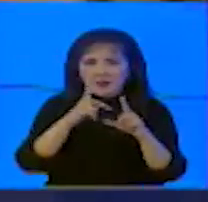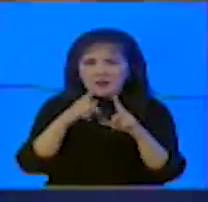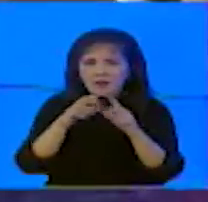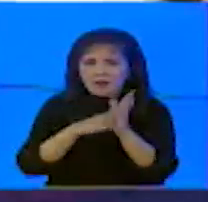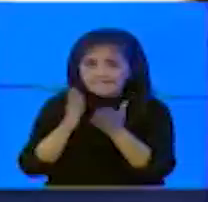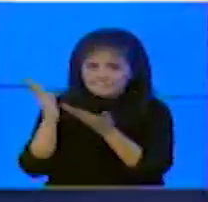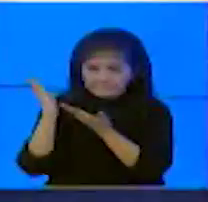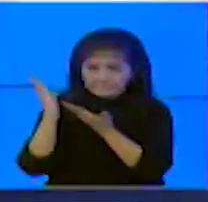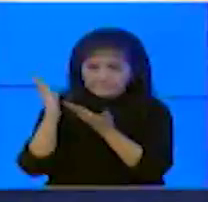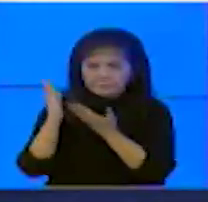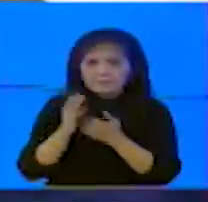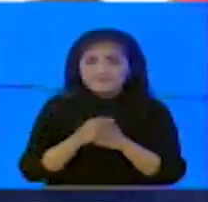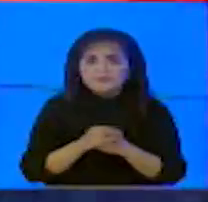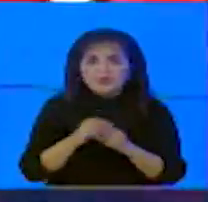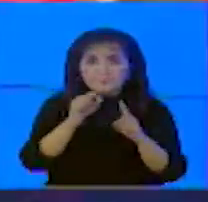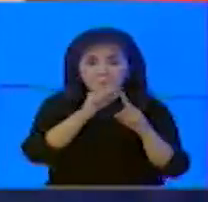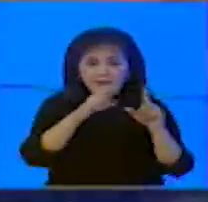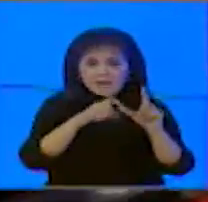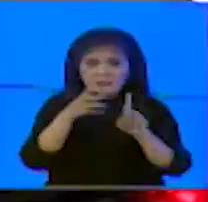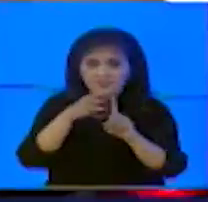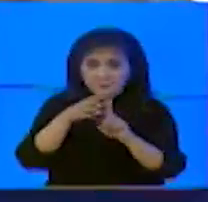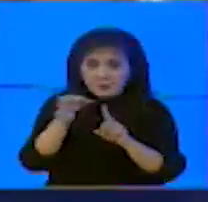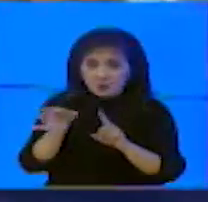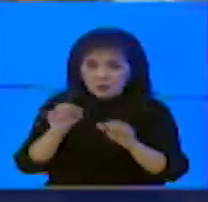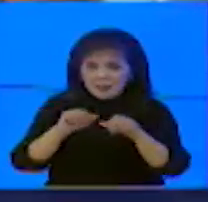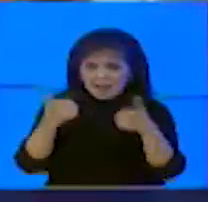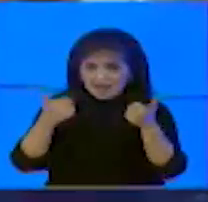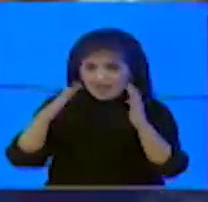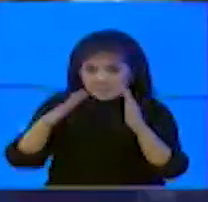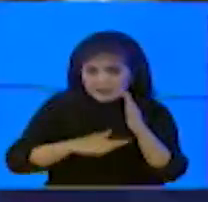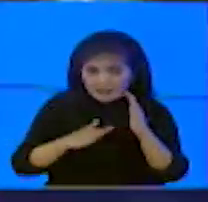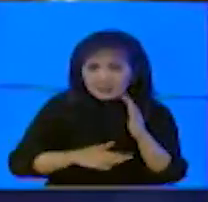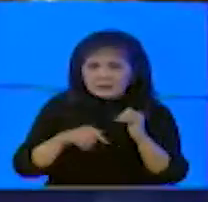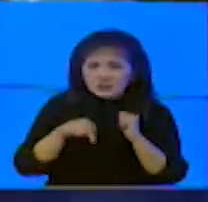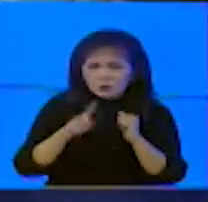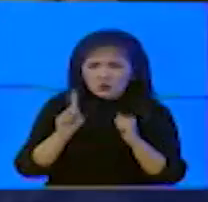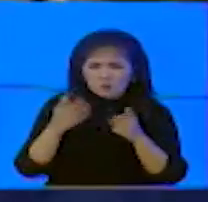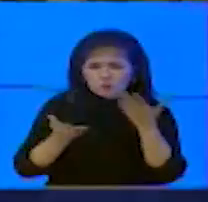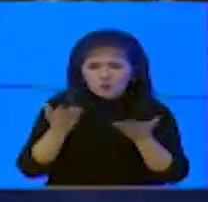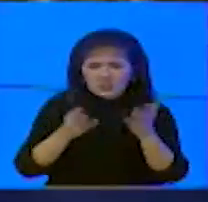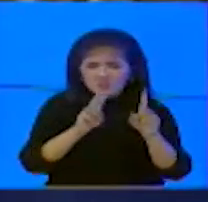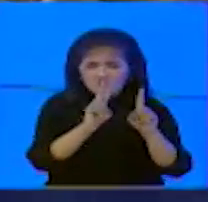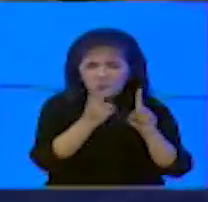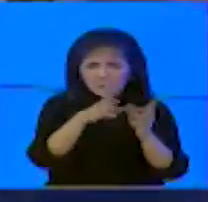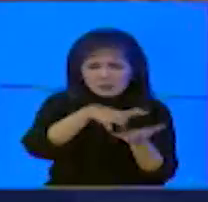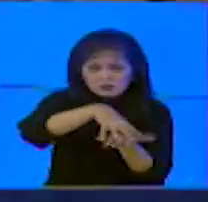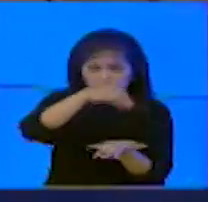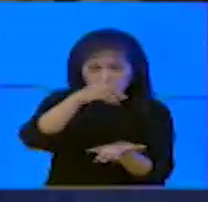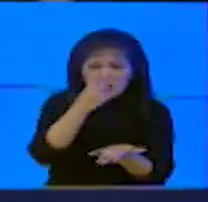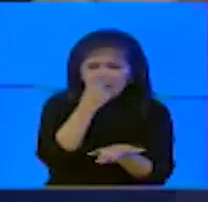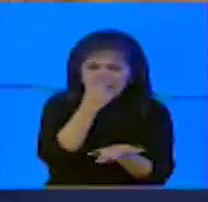Ketiga pembatasan sosial berskala besar di kota Tangerang Selatan dilakukan, ada 12 titik checkpoint, salah satunya seperti saya